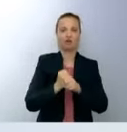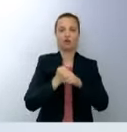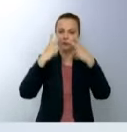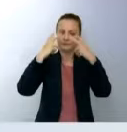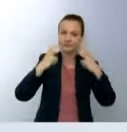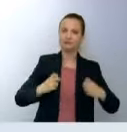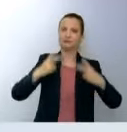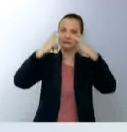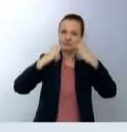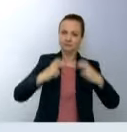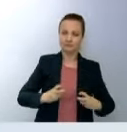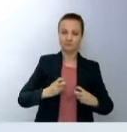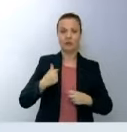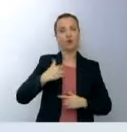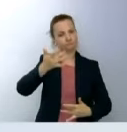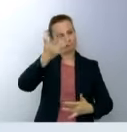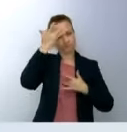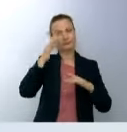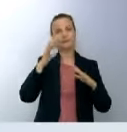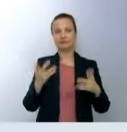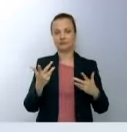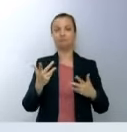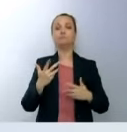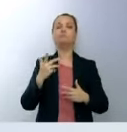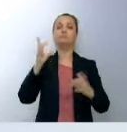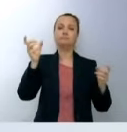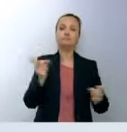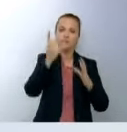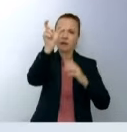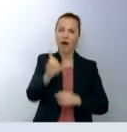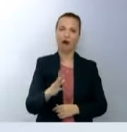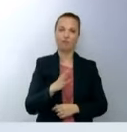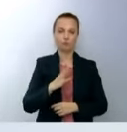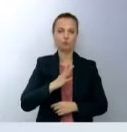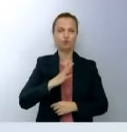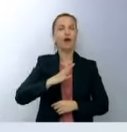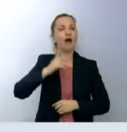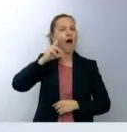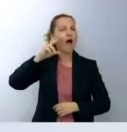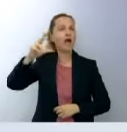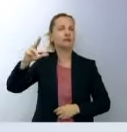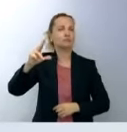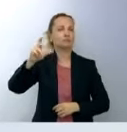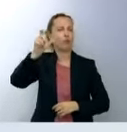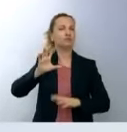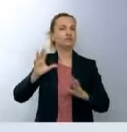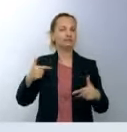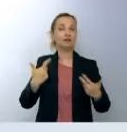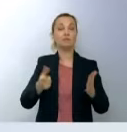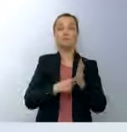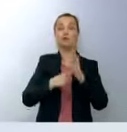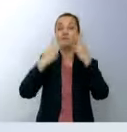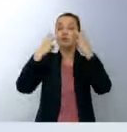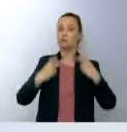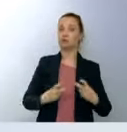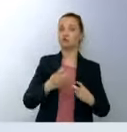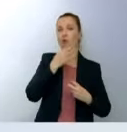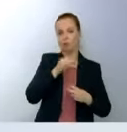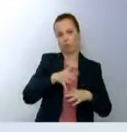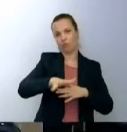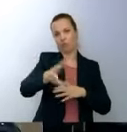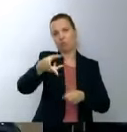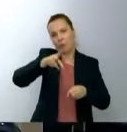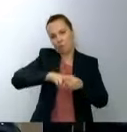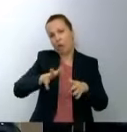η πιο έξυπνη πράξη μπορεί να κάνει κάποιος στη ζωή του ή να ψαχτεί ενδελεχώς γιατί είμαστε όλοι θνητοί και κάτι μπορεί να μας